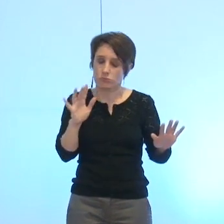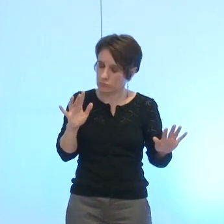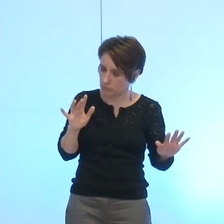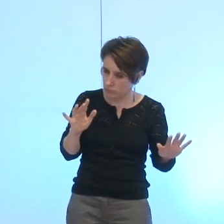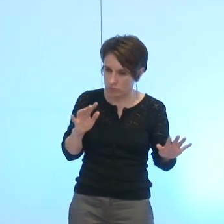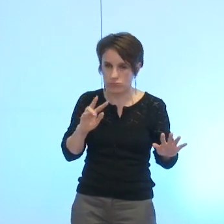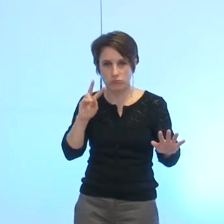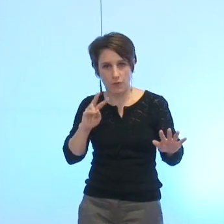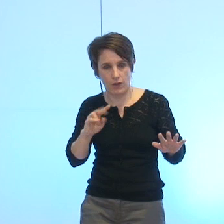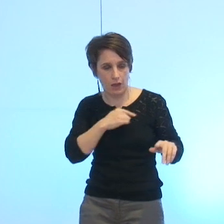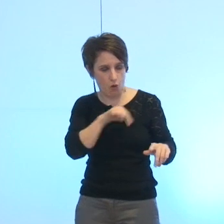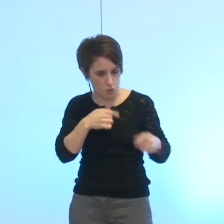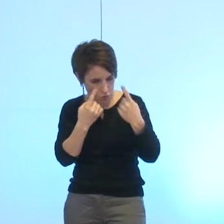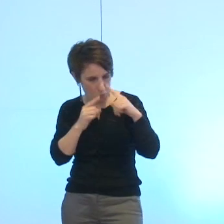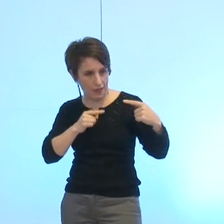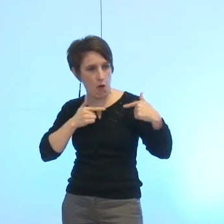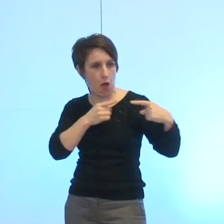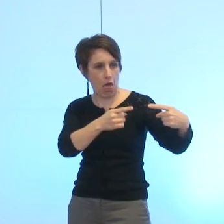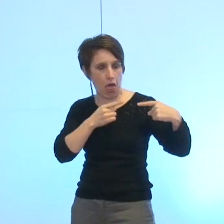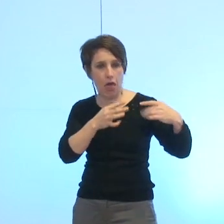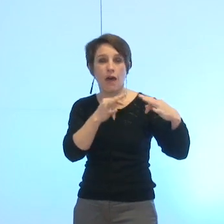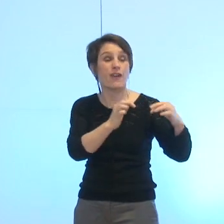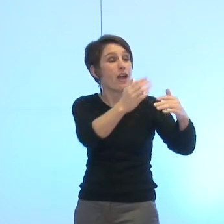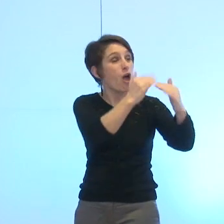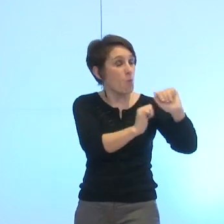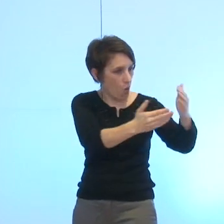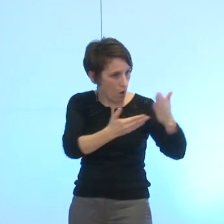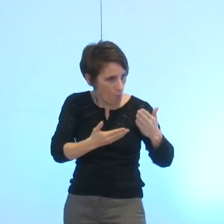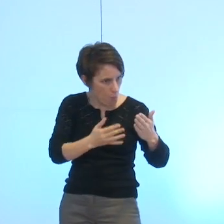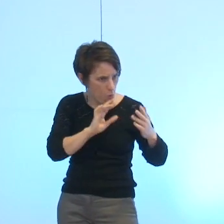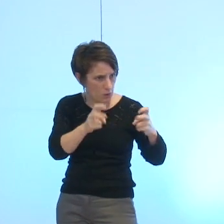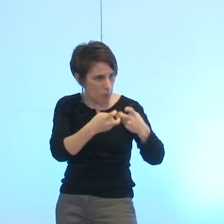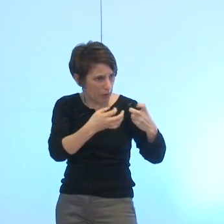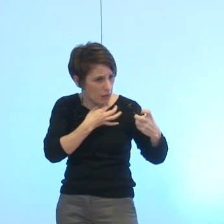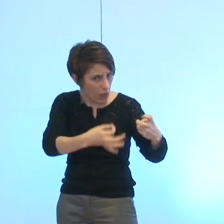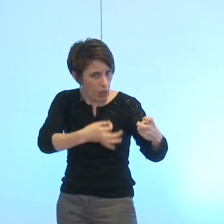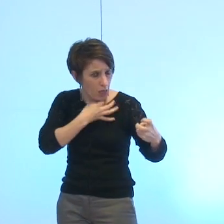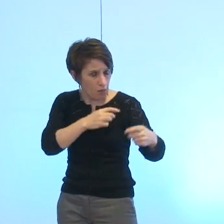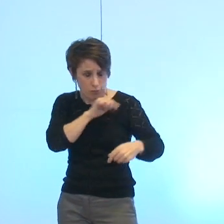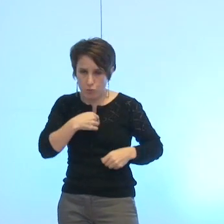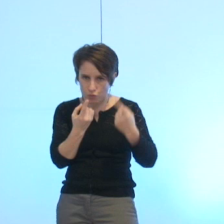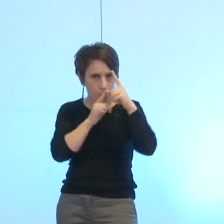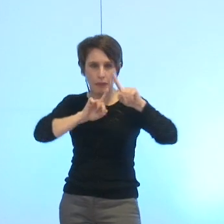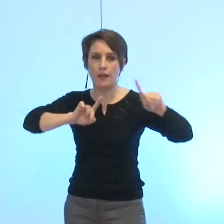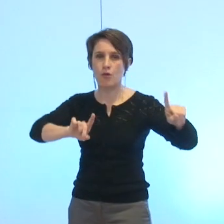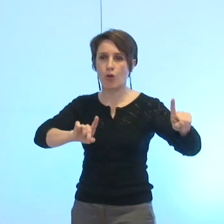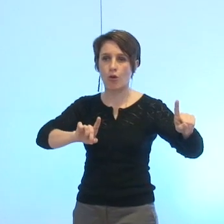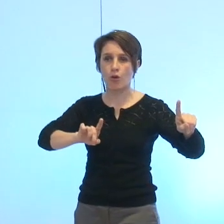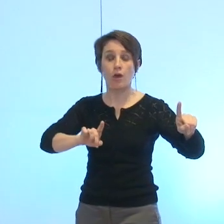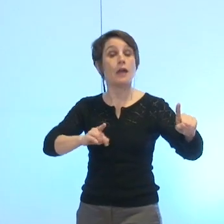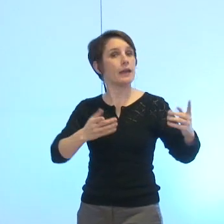portais sur la nature du programme qui nous proposé et le coût et que nous souhaitions que l'équipe qui